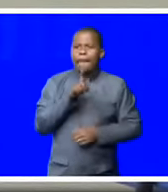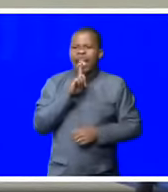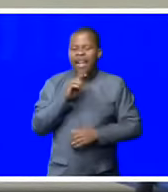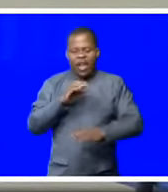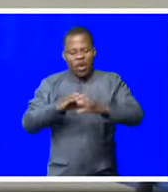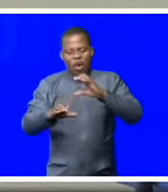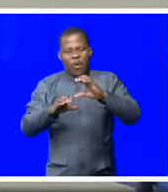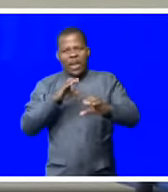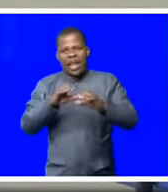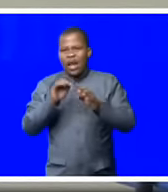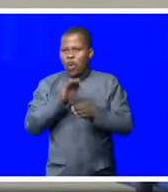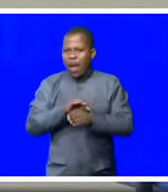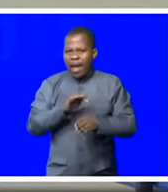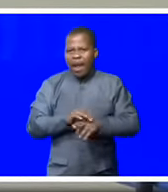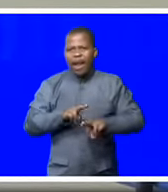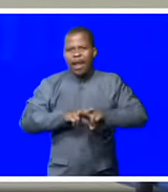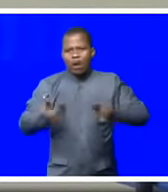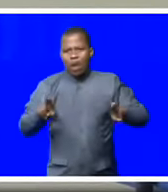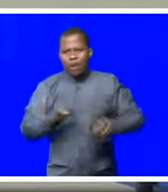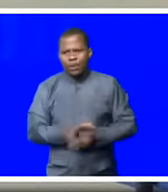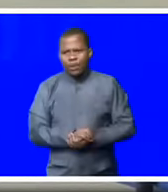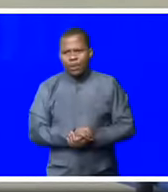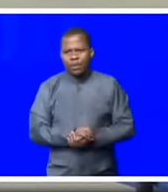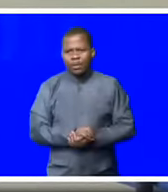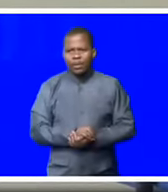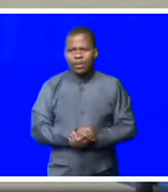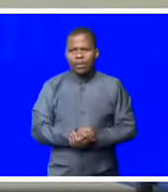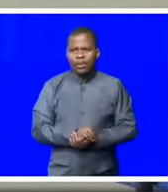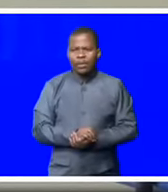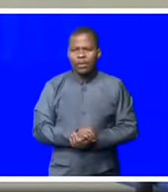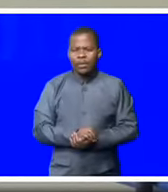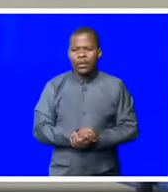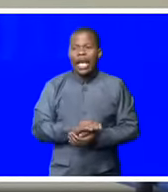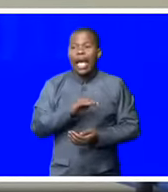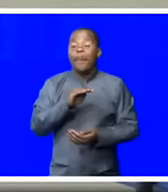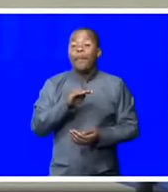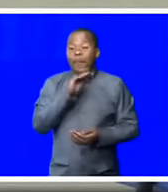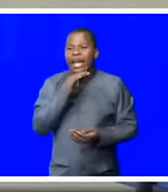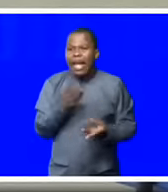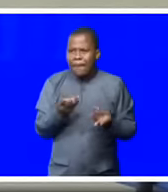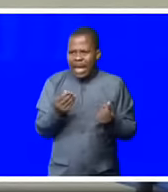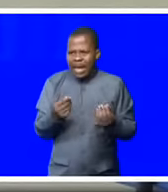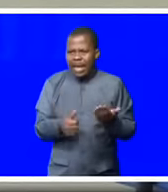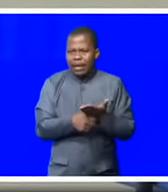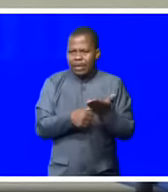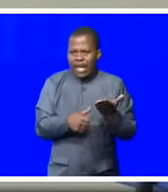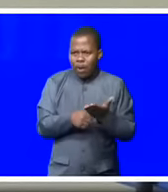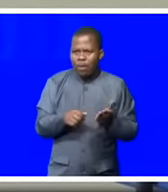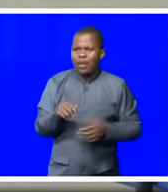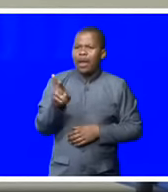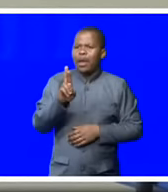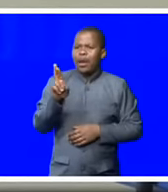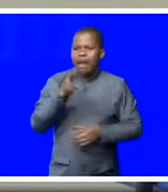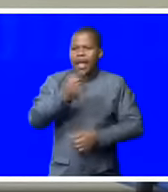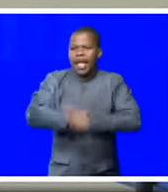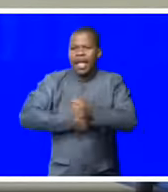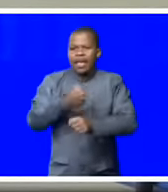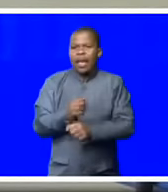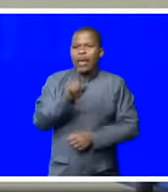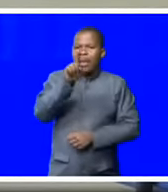Kusho ukuthi beba the total debt beyithi